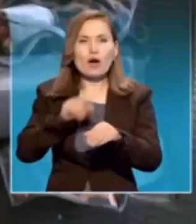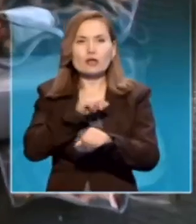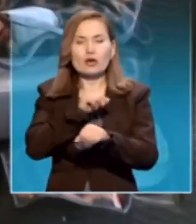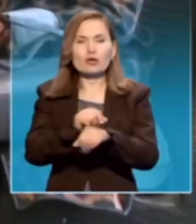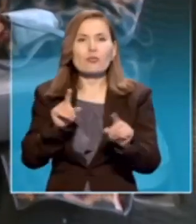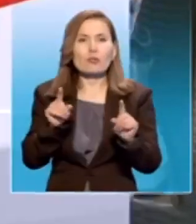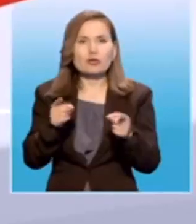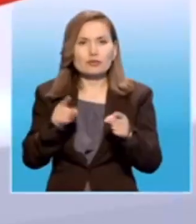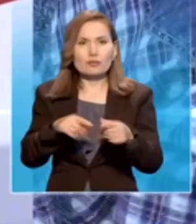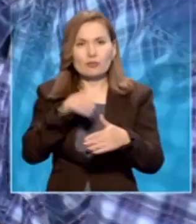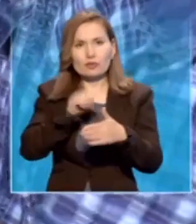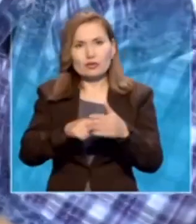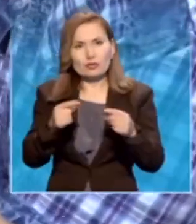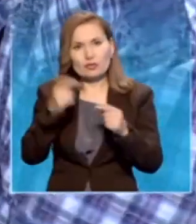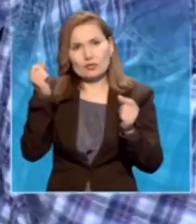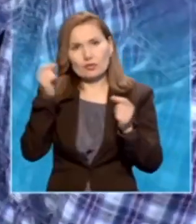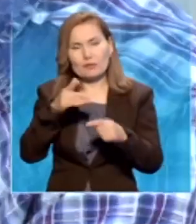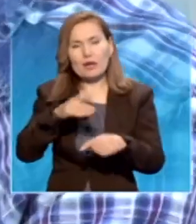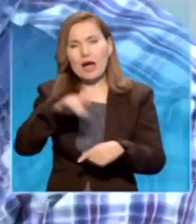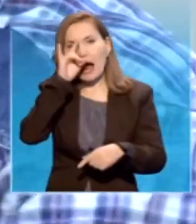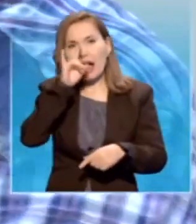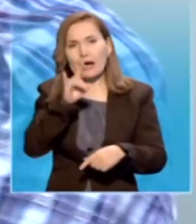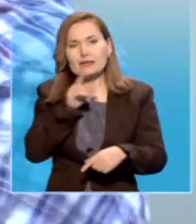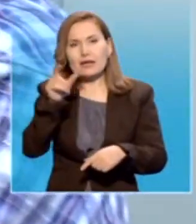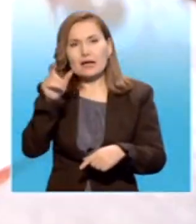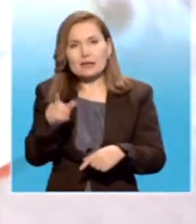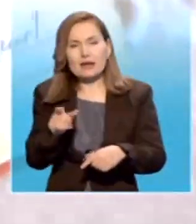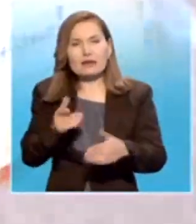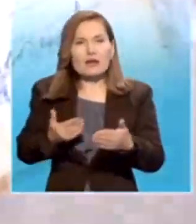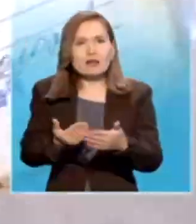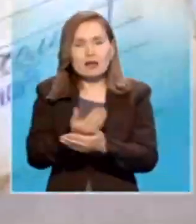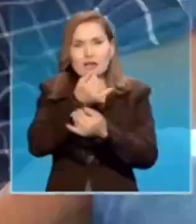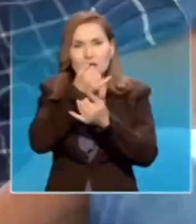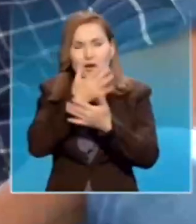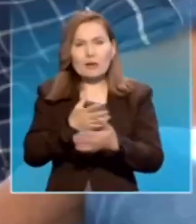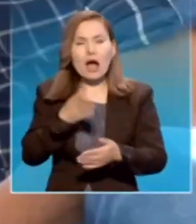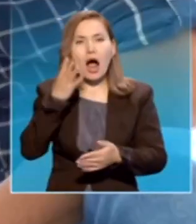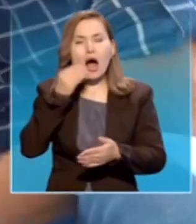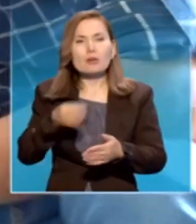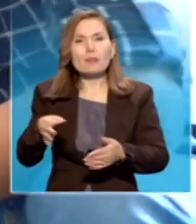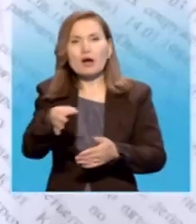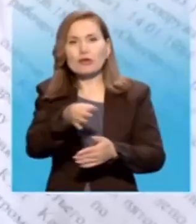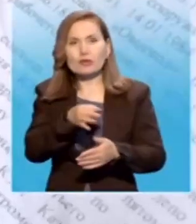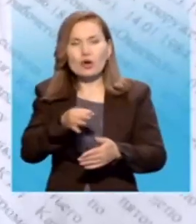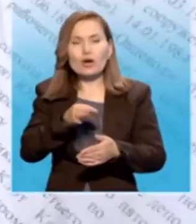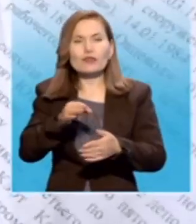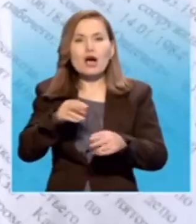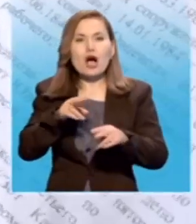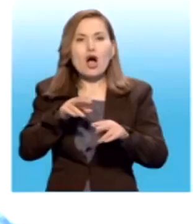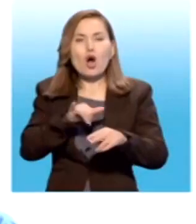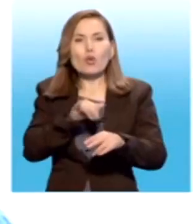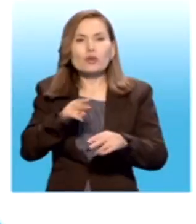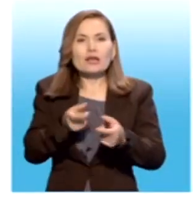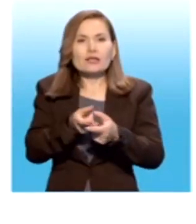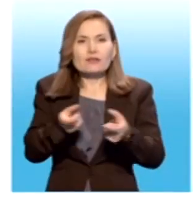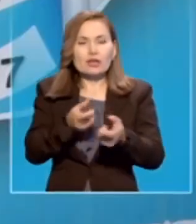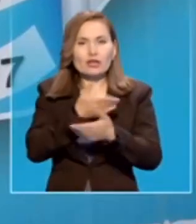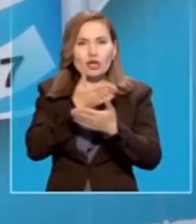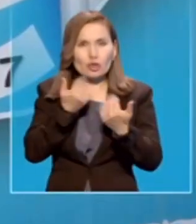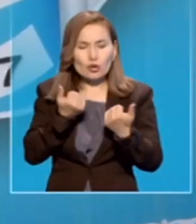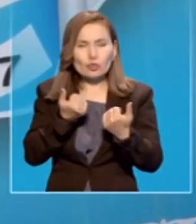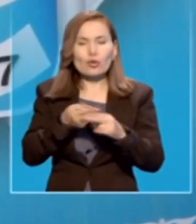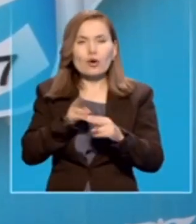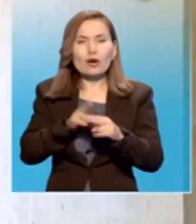Неге? Қазақстан азамат екенін дәлелдей алмай жүр. Алматы облысының тұрғыны төлқұжатсыз өмір сүруге мәжбүр.